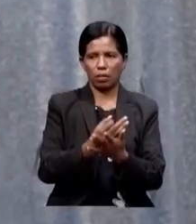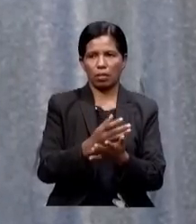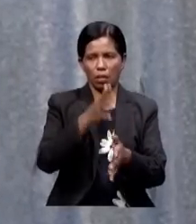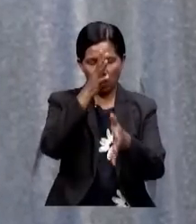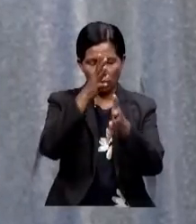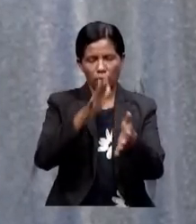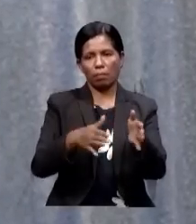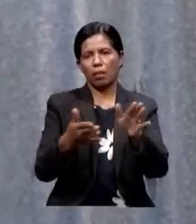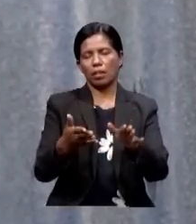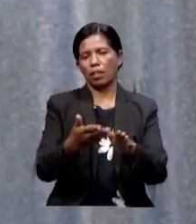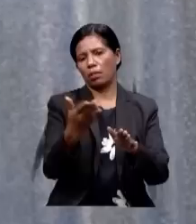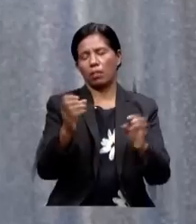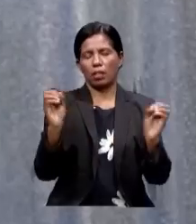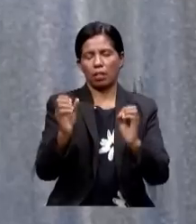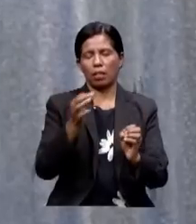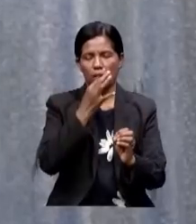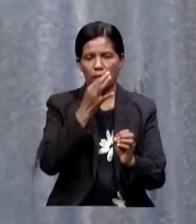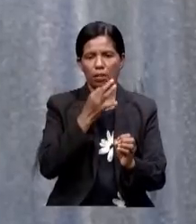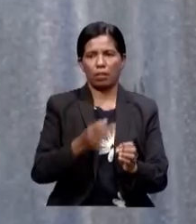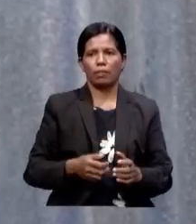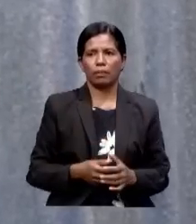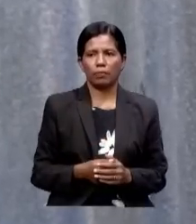mdhana pai